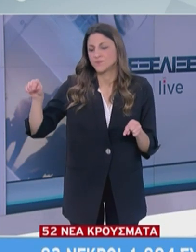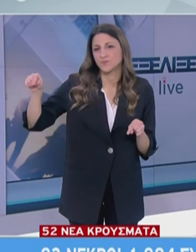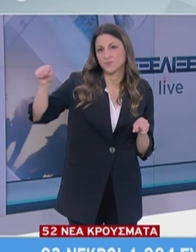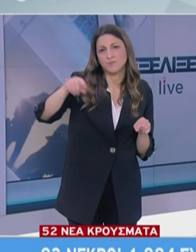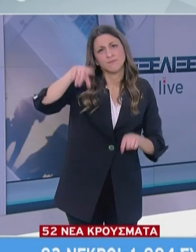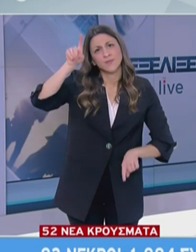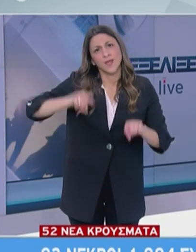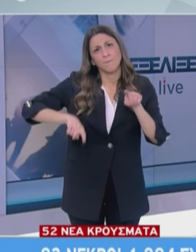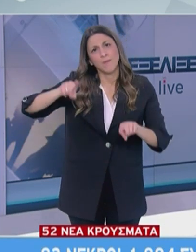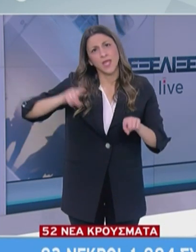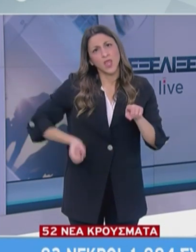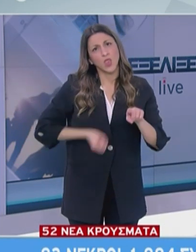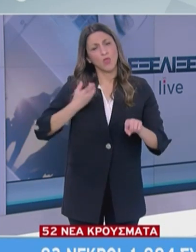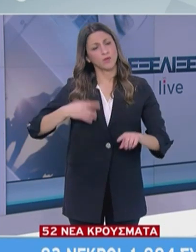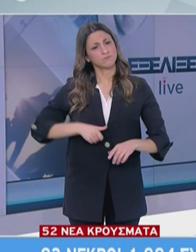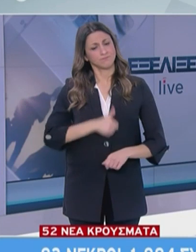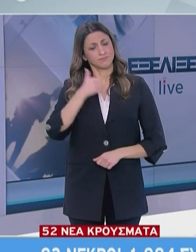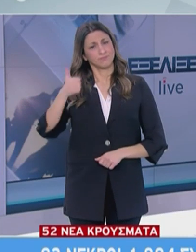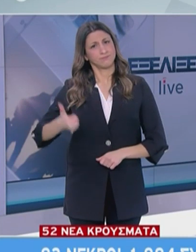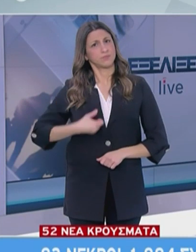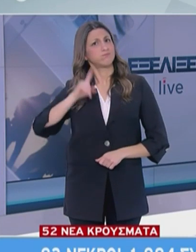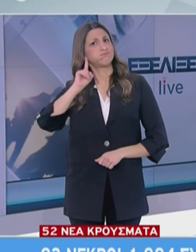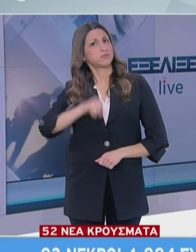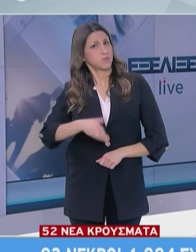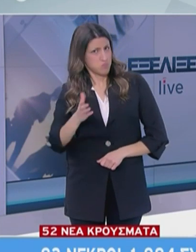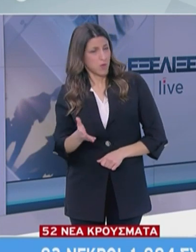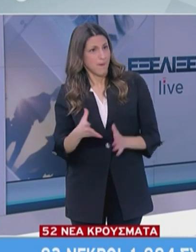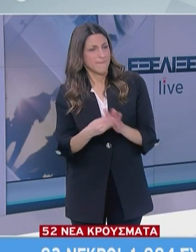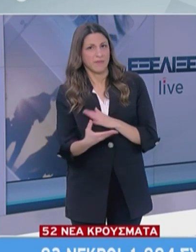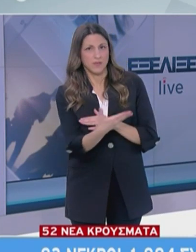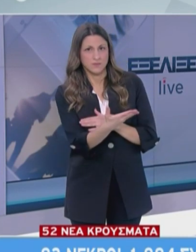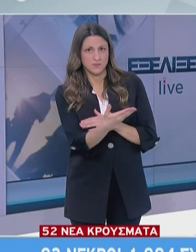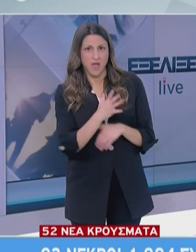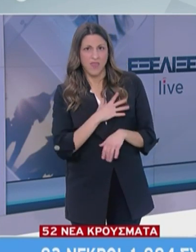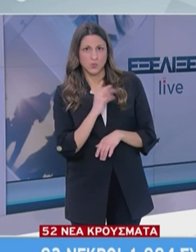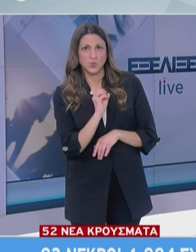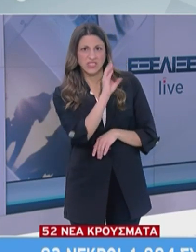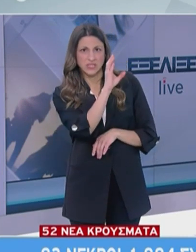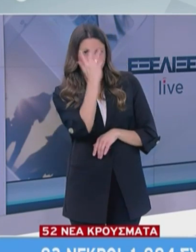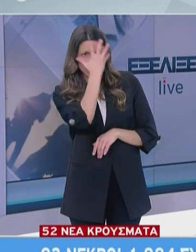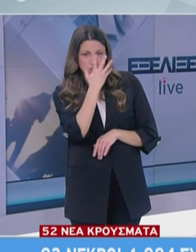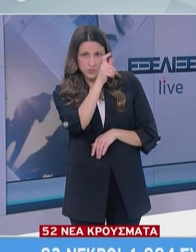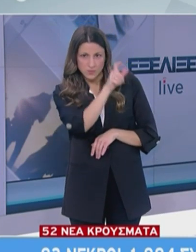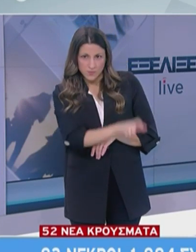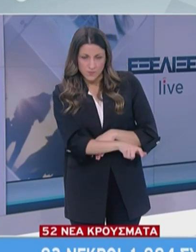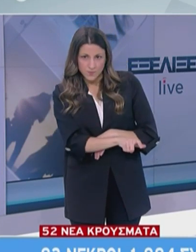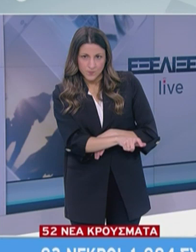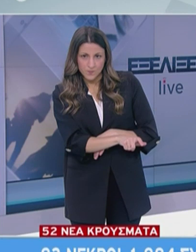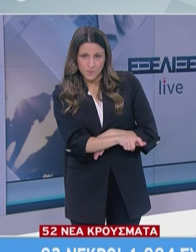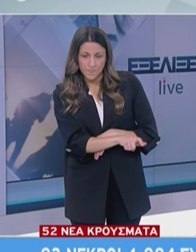εκείνοι που πιστεύουν ότι μπορούν να λειτουργήσουν πέρα από τον νόμο. Μία τέτοια περίπτωση είναι και του συγκεκριμένου. αφορά στην, σε επιχειρησιακό σχέδιο